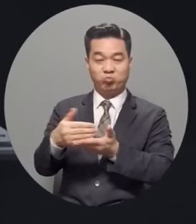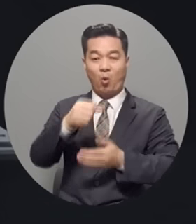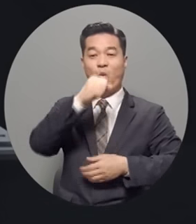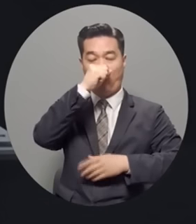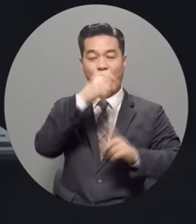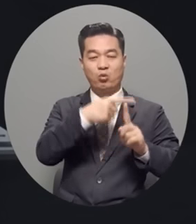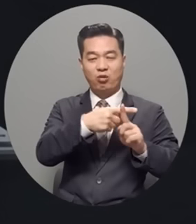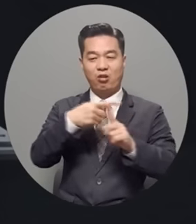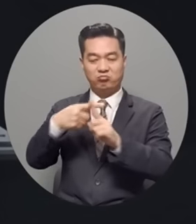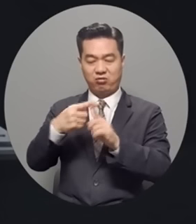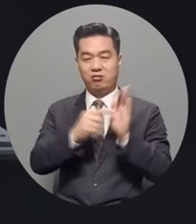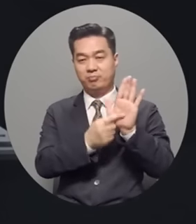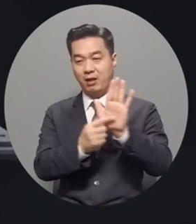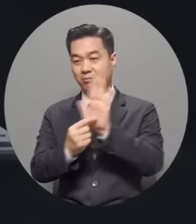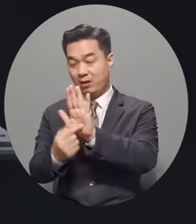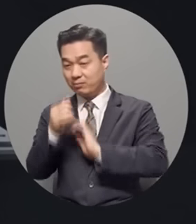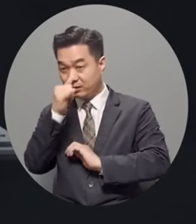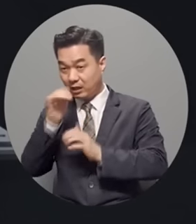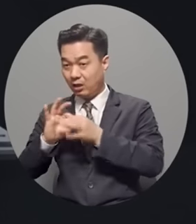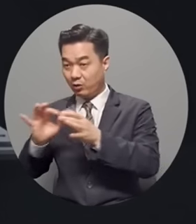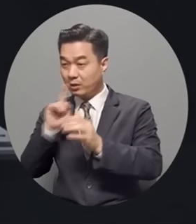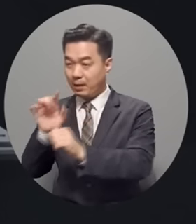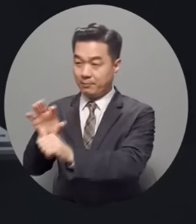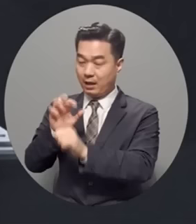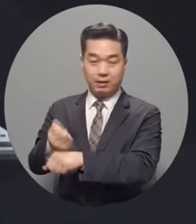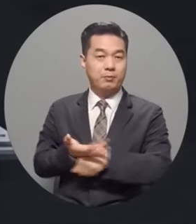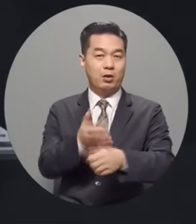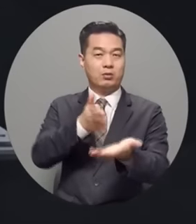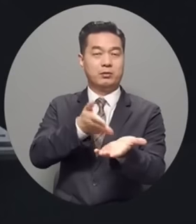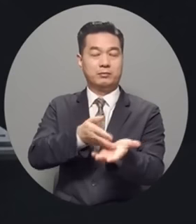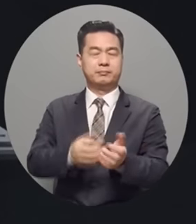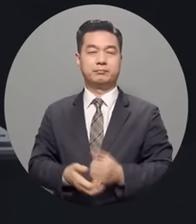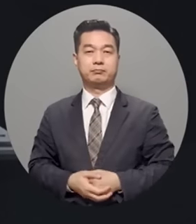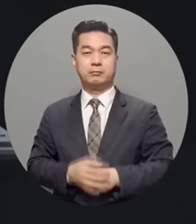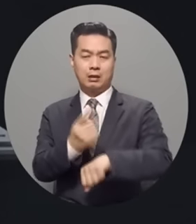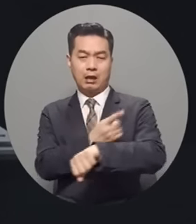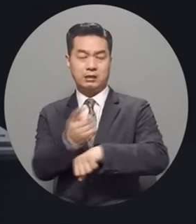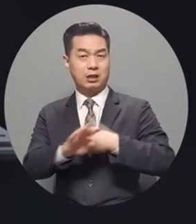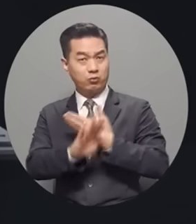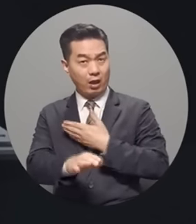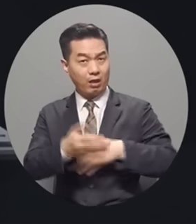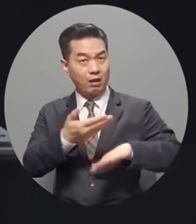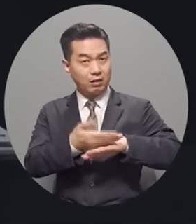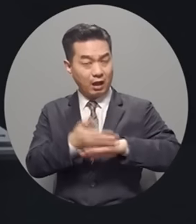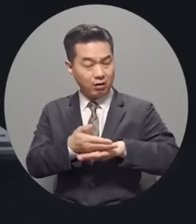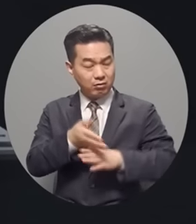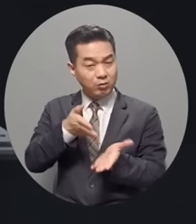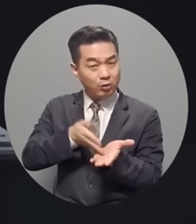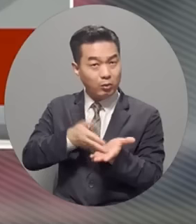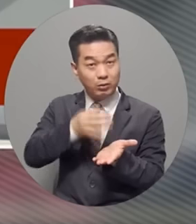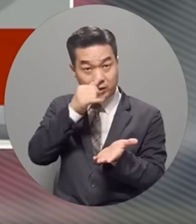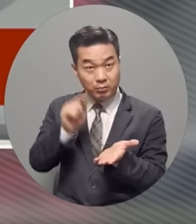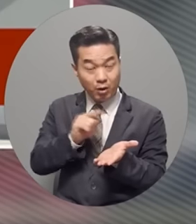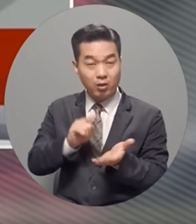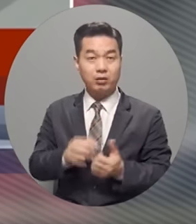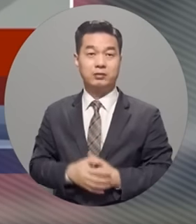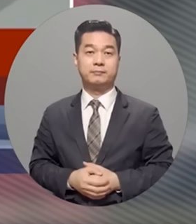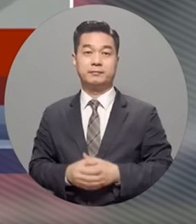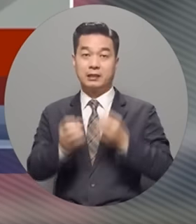입장을 밝혔다는 대통령실 관계자의 말을 인용해 보도했습니다. 한 시간 뒤 또 다른 단독 보도도 이어졌습니다. 네,